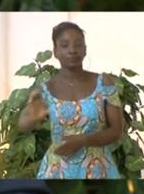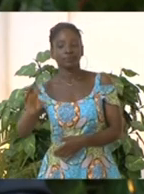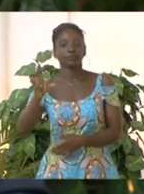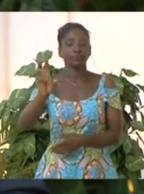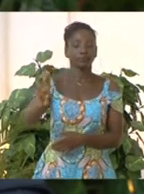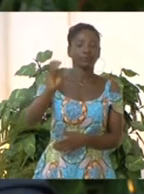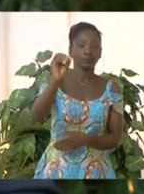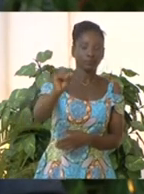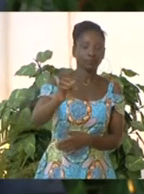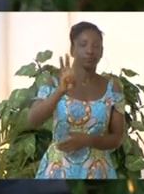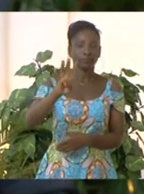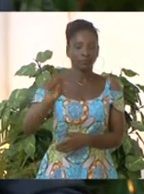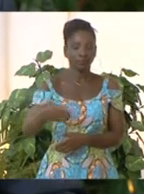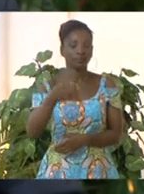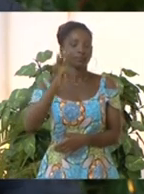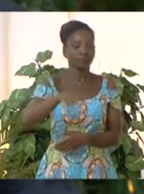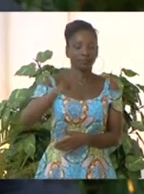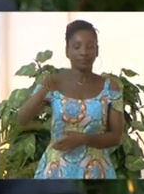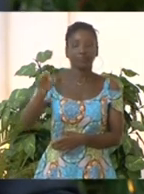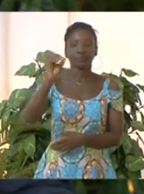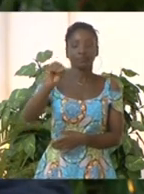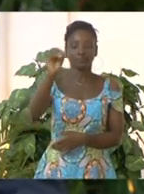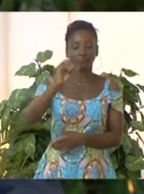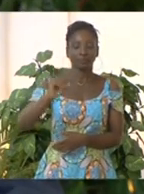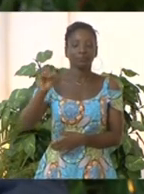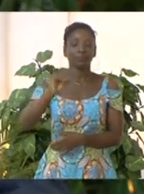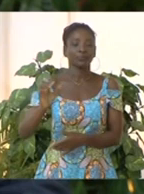2660, soit 4,44%.